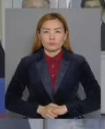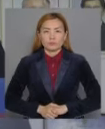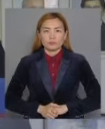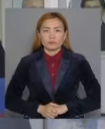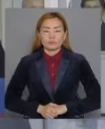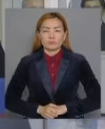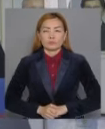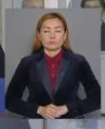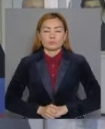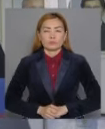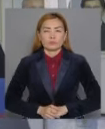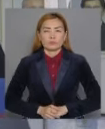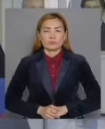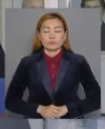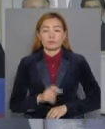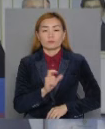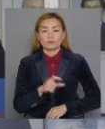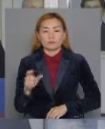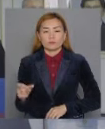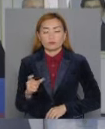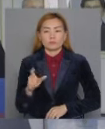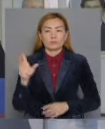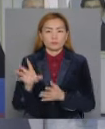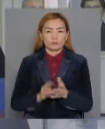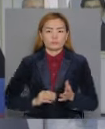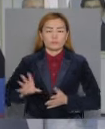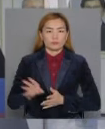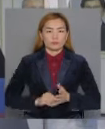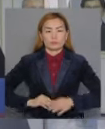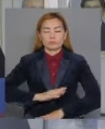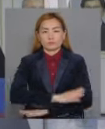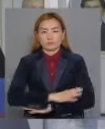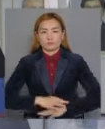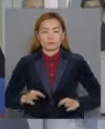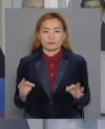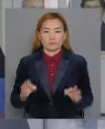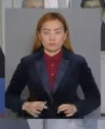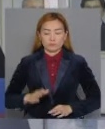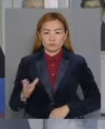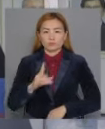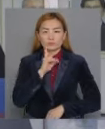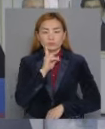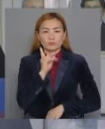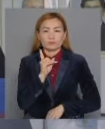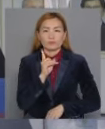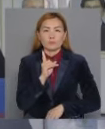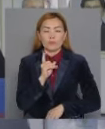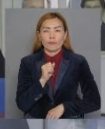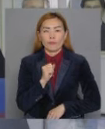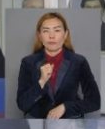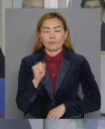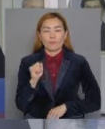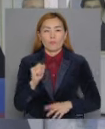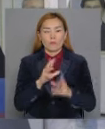жастар, сол азаматтарға қарап бой түзеп, өздерін дұрыстаса, және сол жастар сол